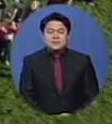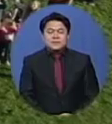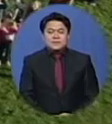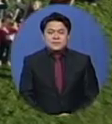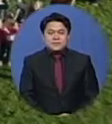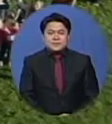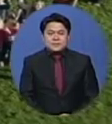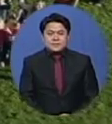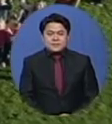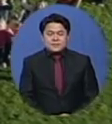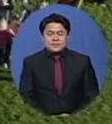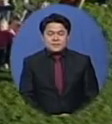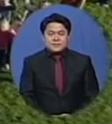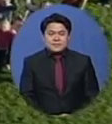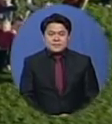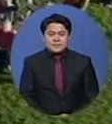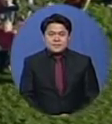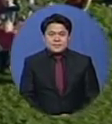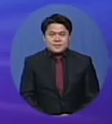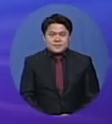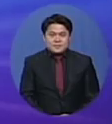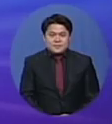지금까지 복지 게시판이었습니다.